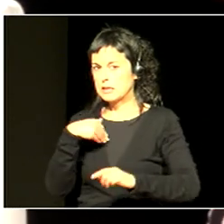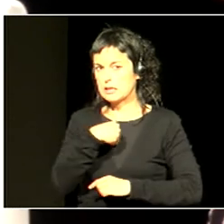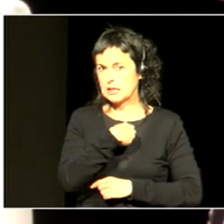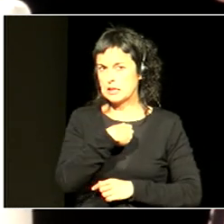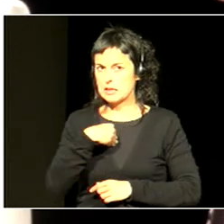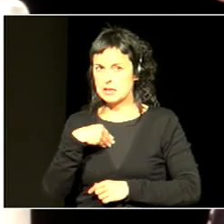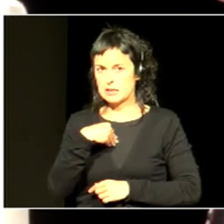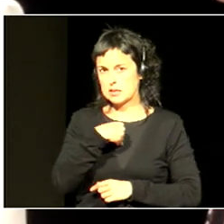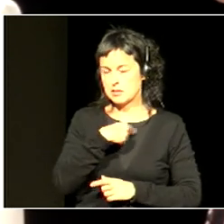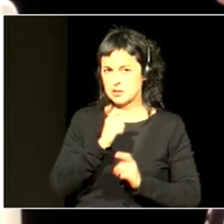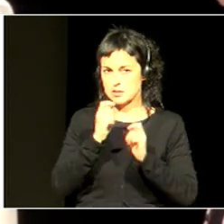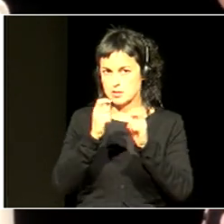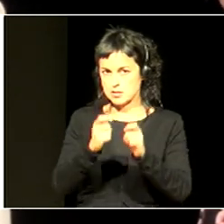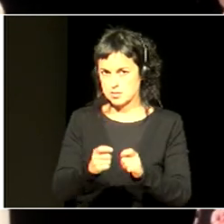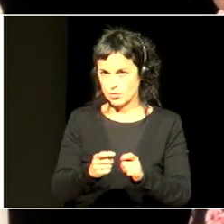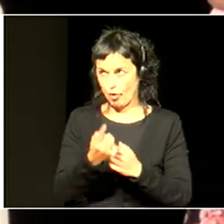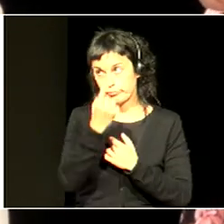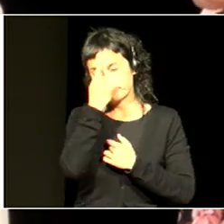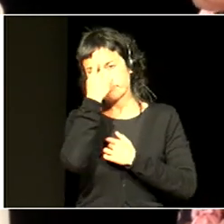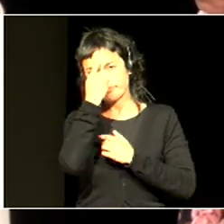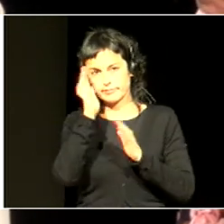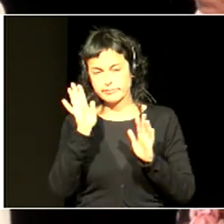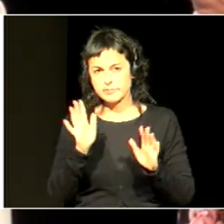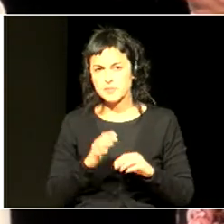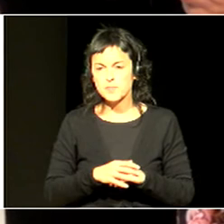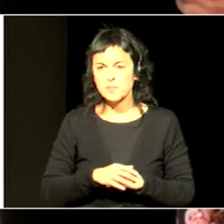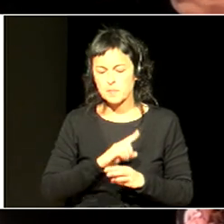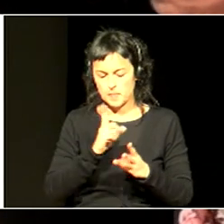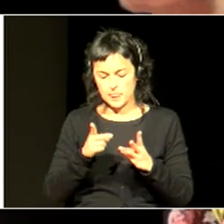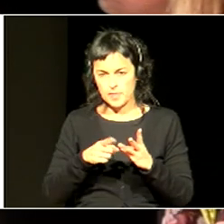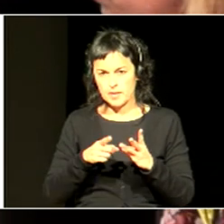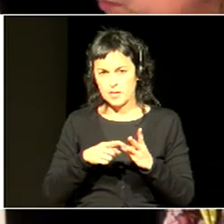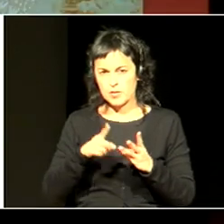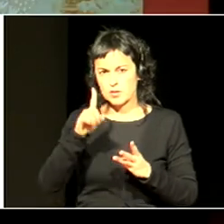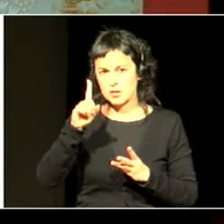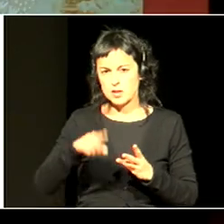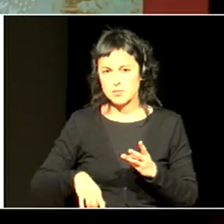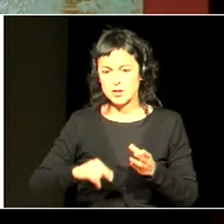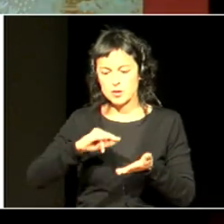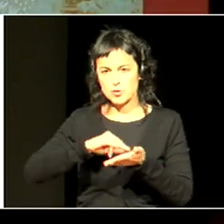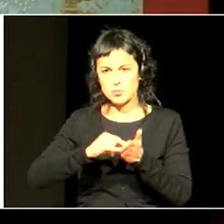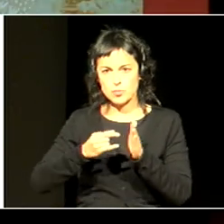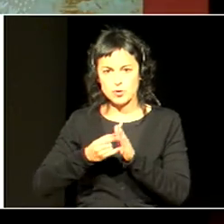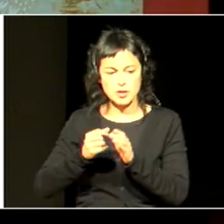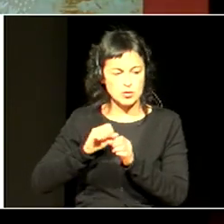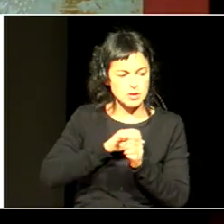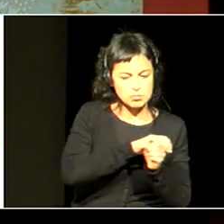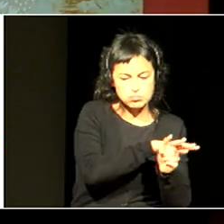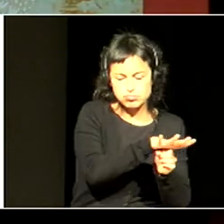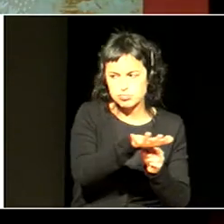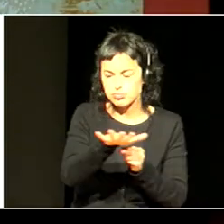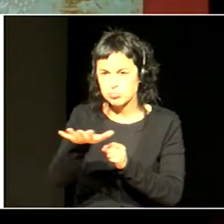egitea eta kontuan hartzea. Gero ere, zeharkako proiektuak eta nolabait da,